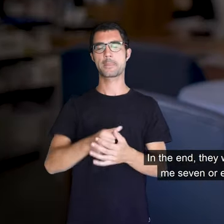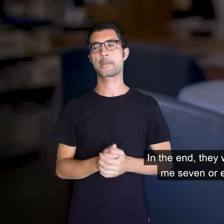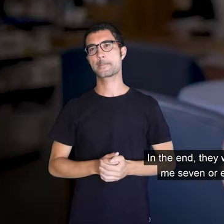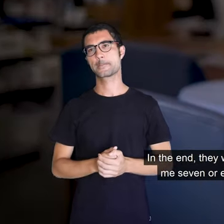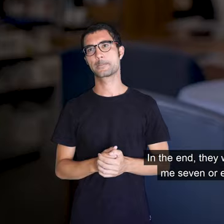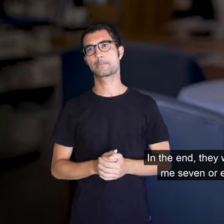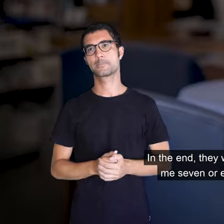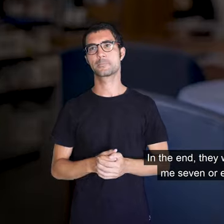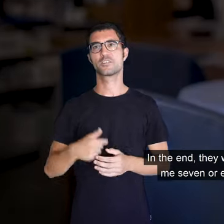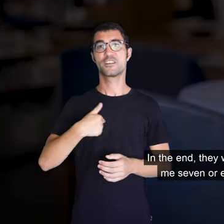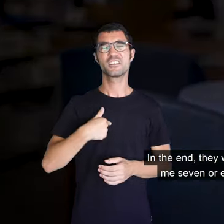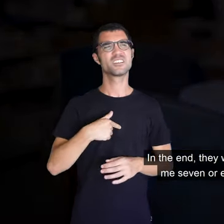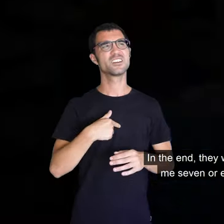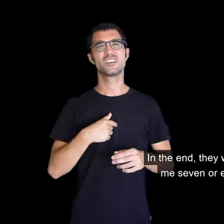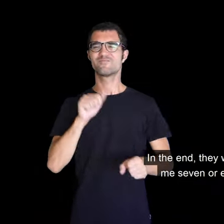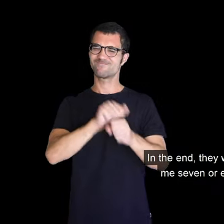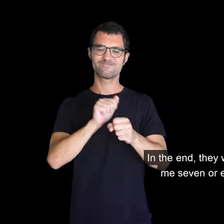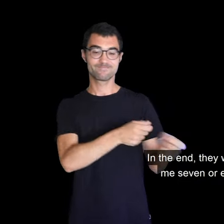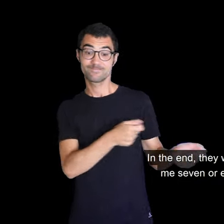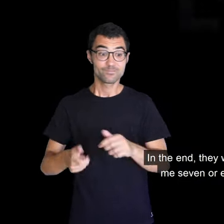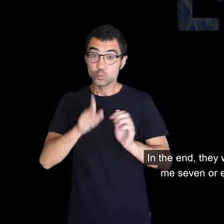vull fer, vull dormir tranquil.